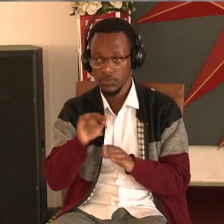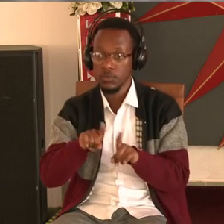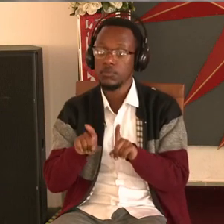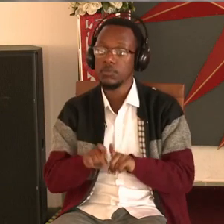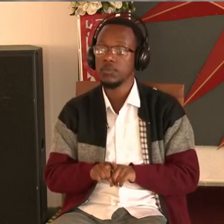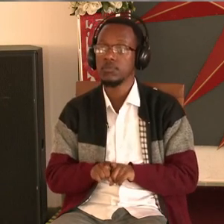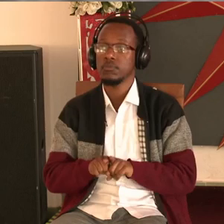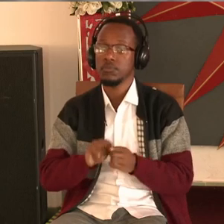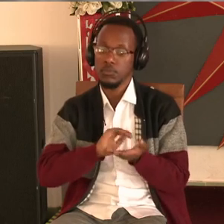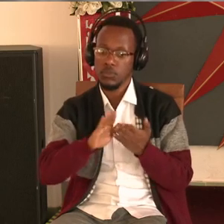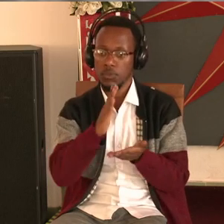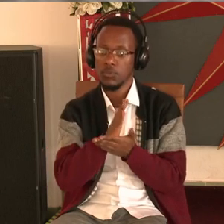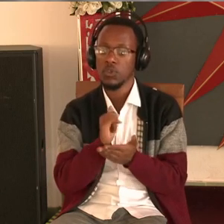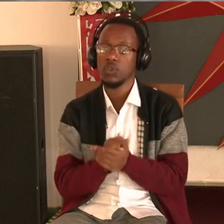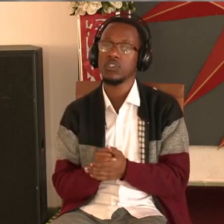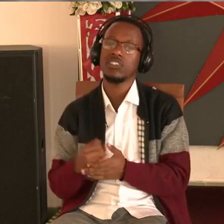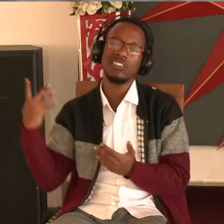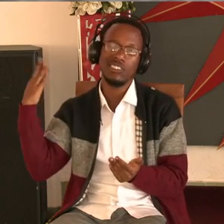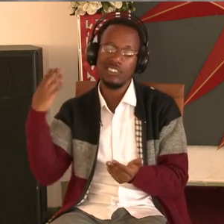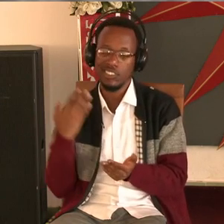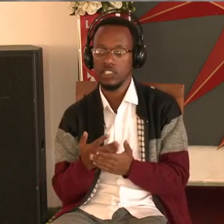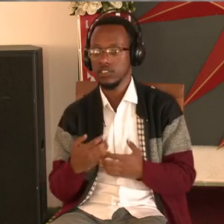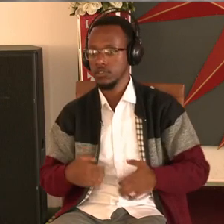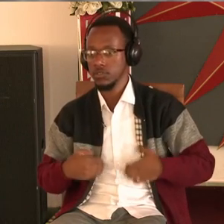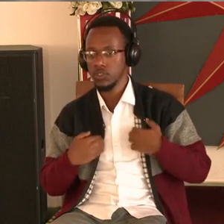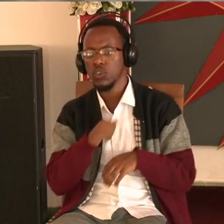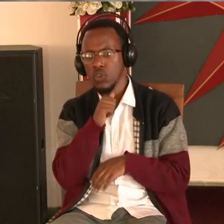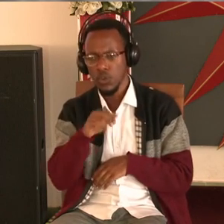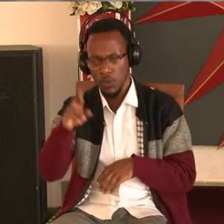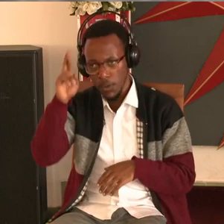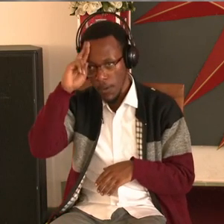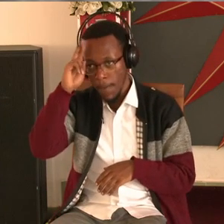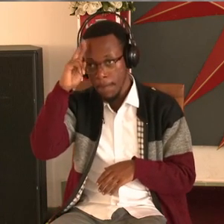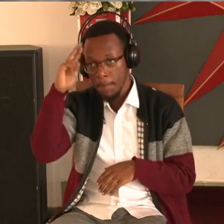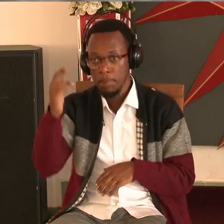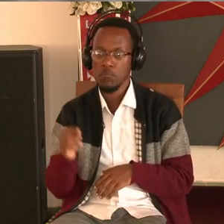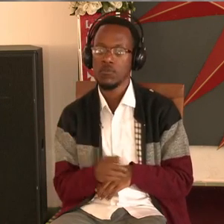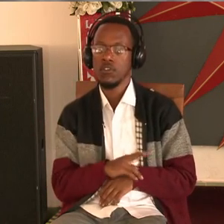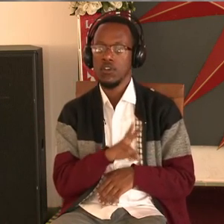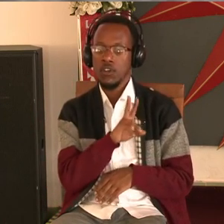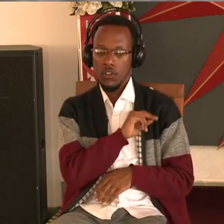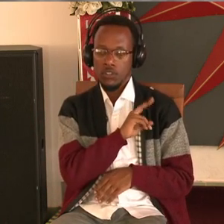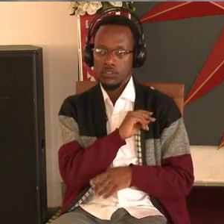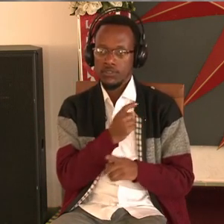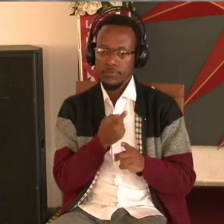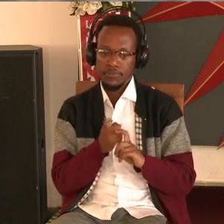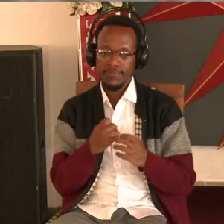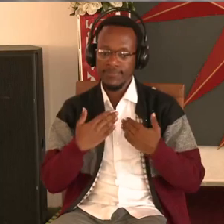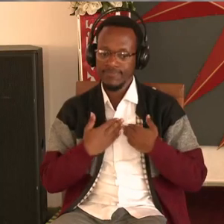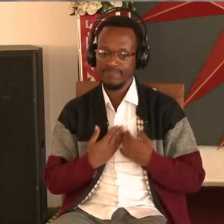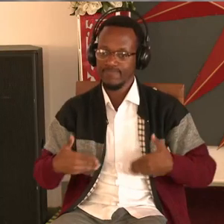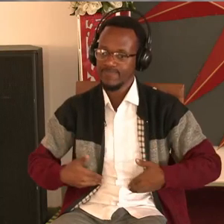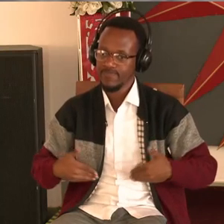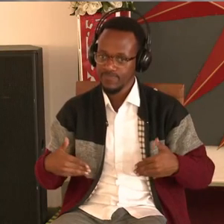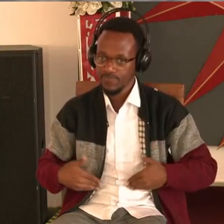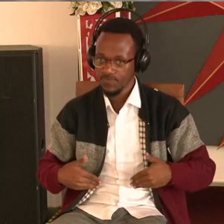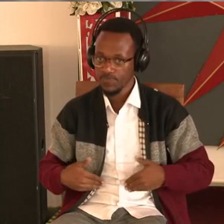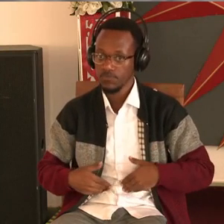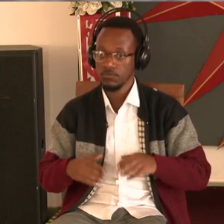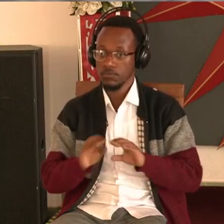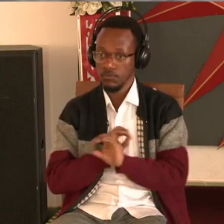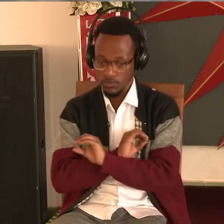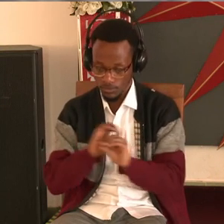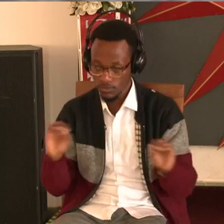te souviens pas du péché de ma jeunesse et de mes temps